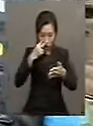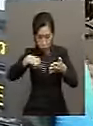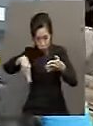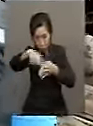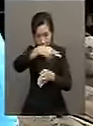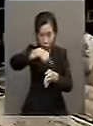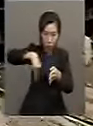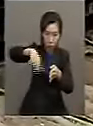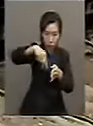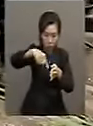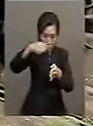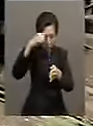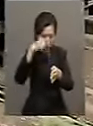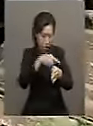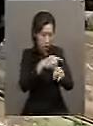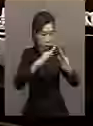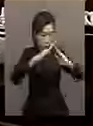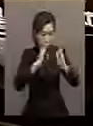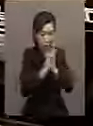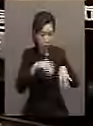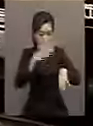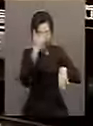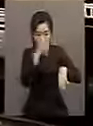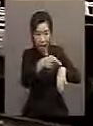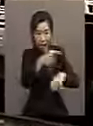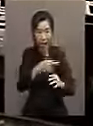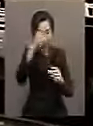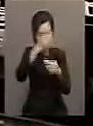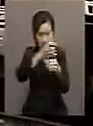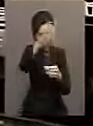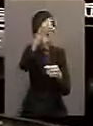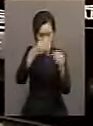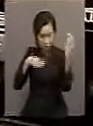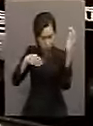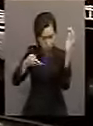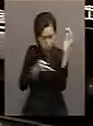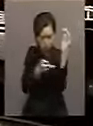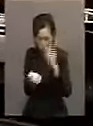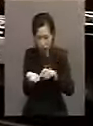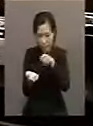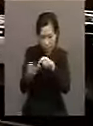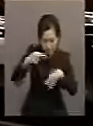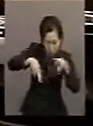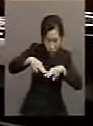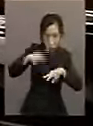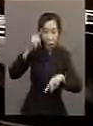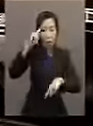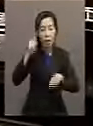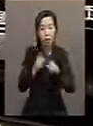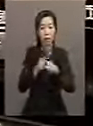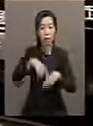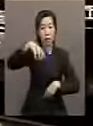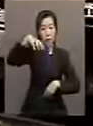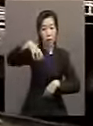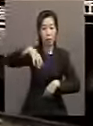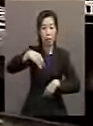ล้วก็บริเวณที่ไปชนโดยในตัวเรือก็จะเข้าไปสำรวจพร้อมกับตัวแทนของสุเหร่าที่ไปร่วมงานนี่แหละครับเพื่อ